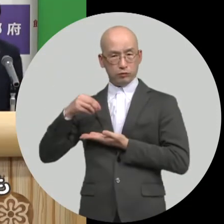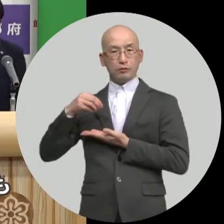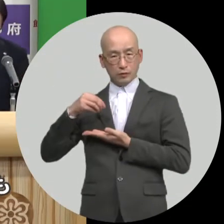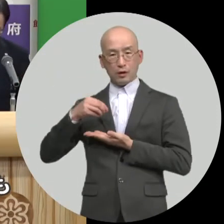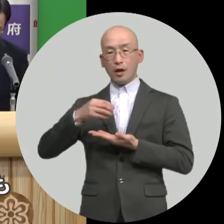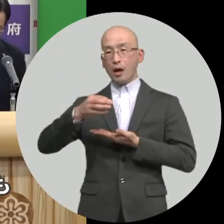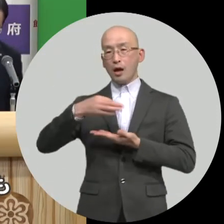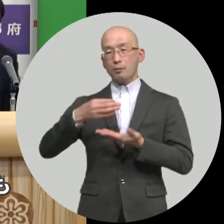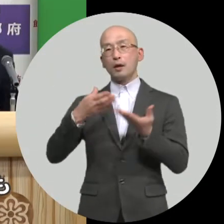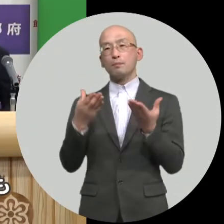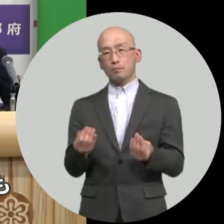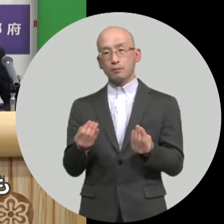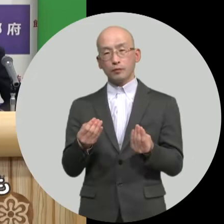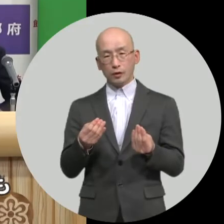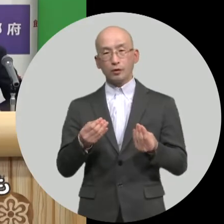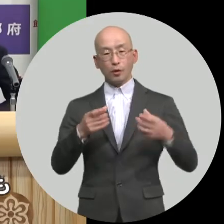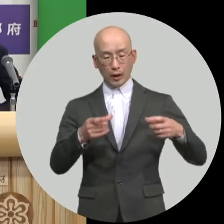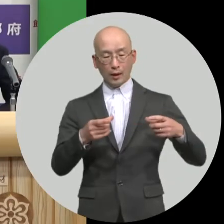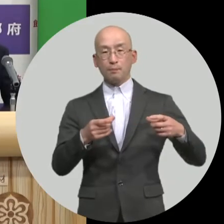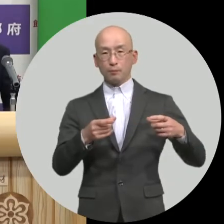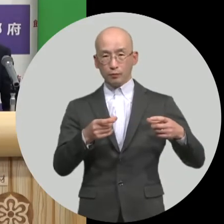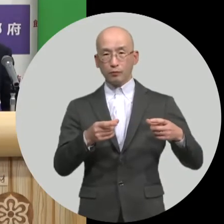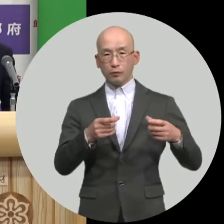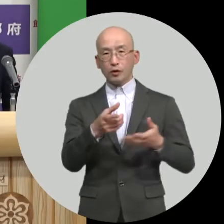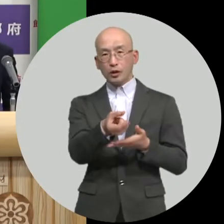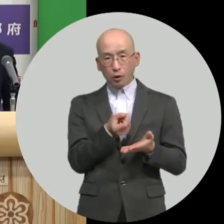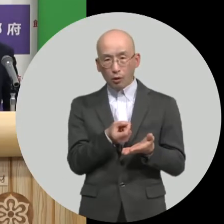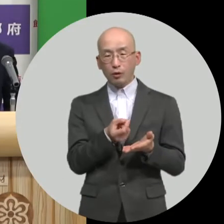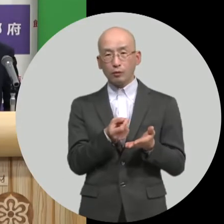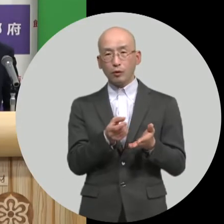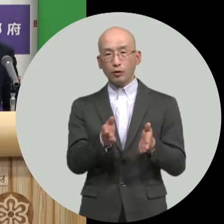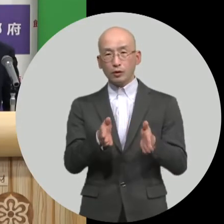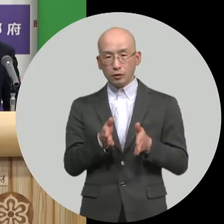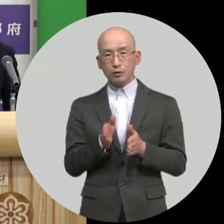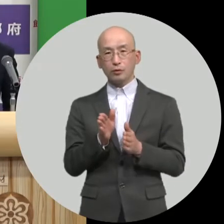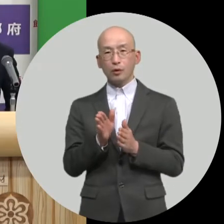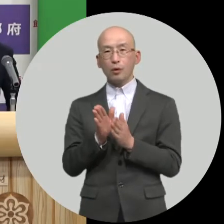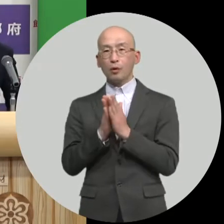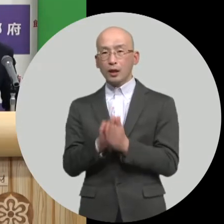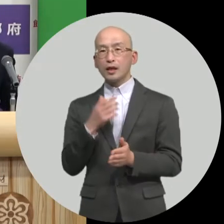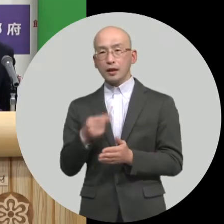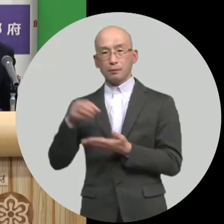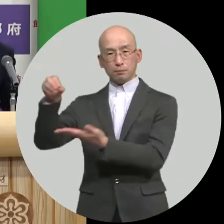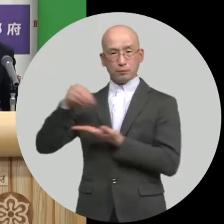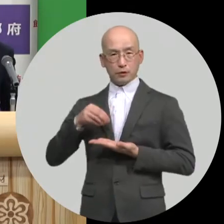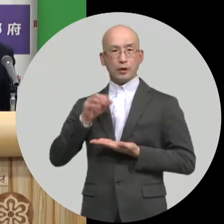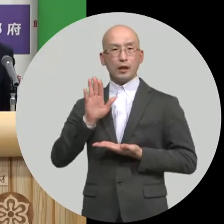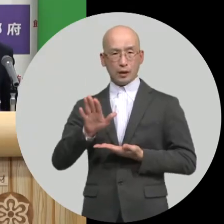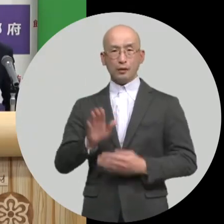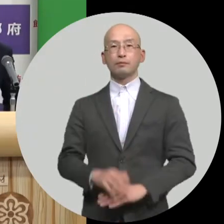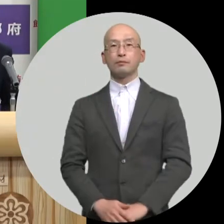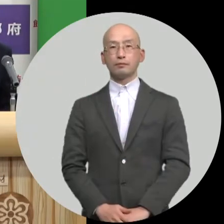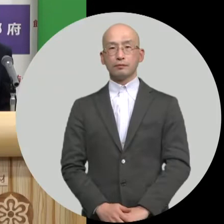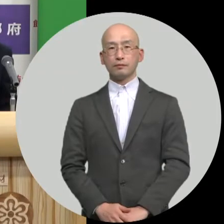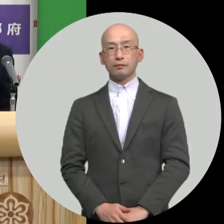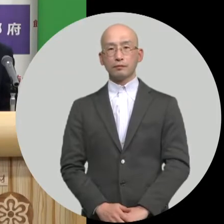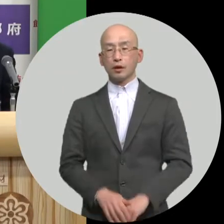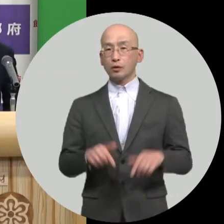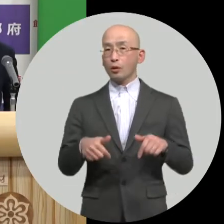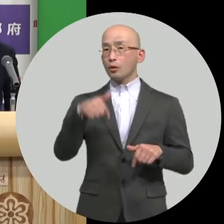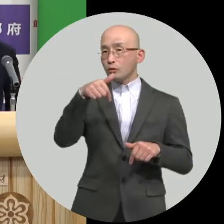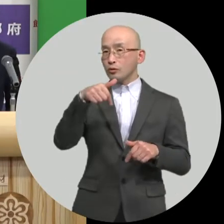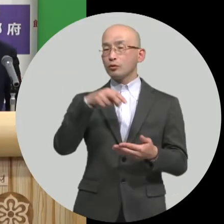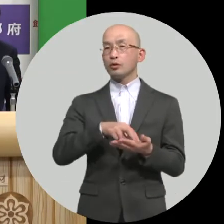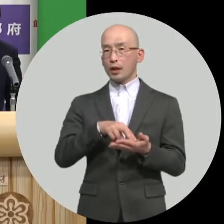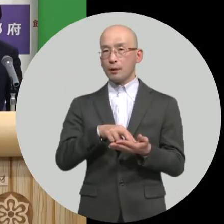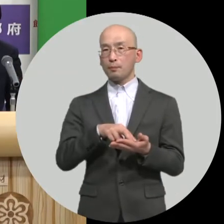ても、利用について自粛をするようにという呼びかけの要請ございましたので、京都府におきまし